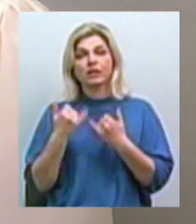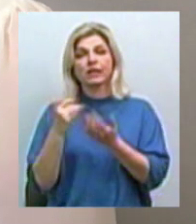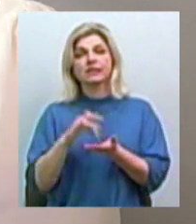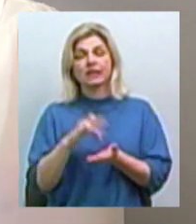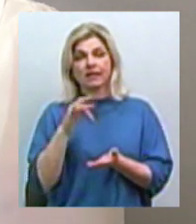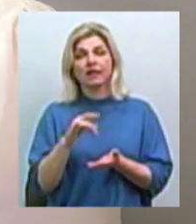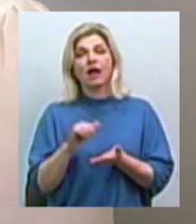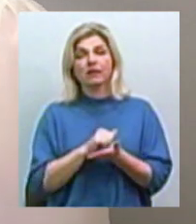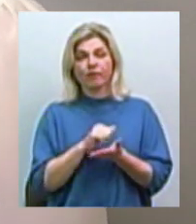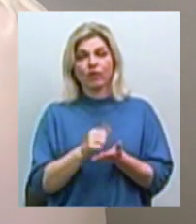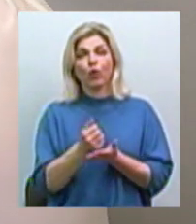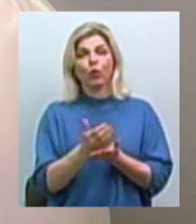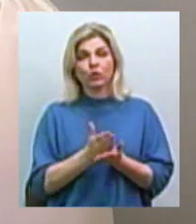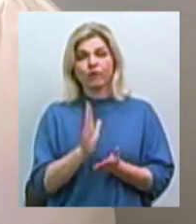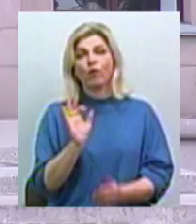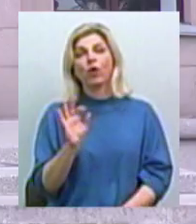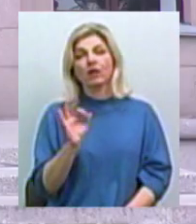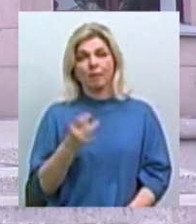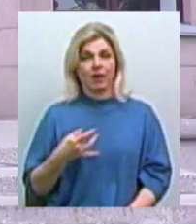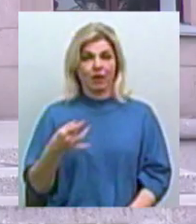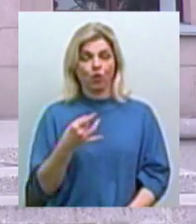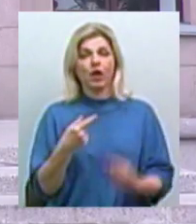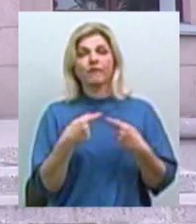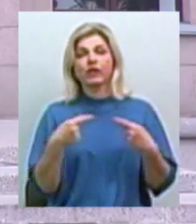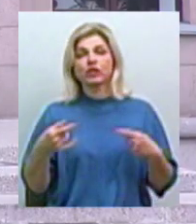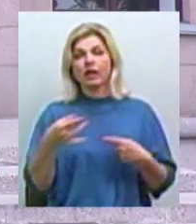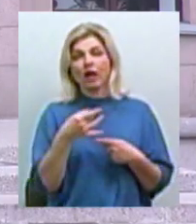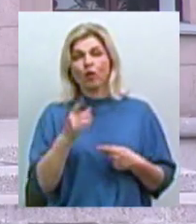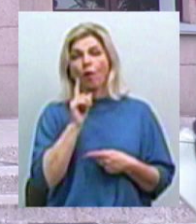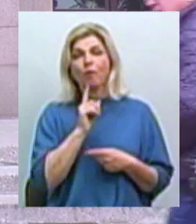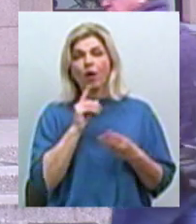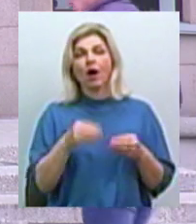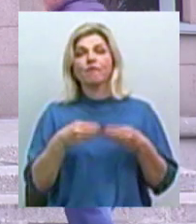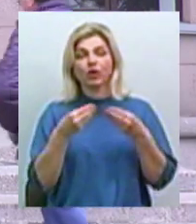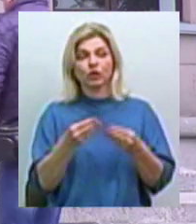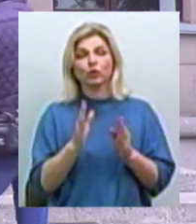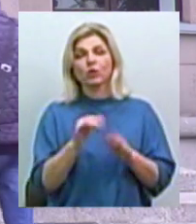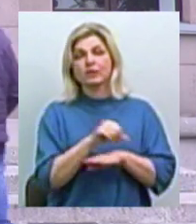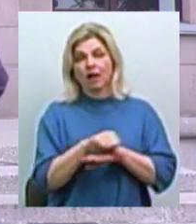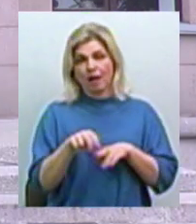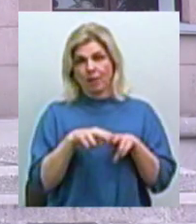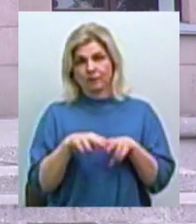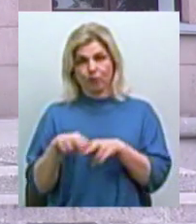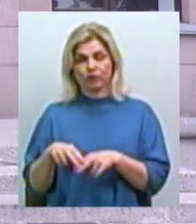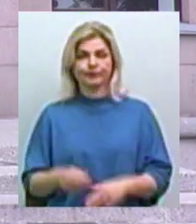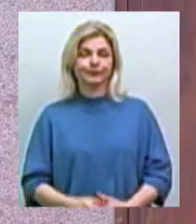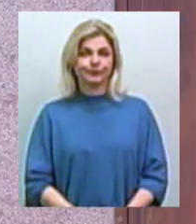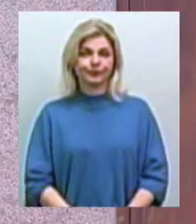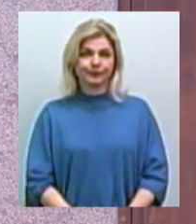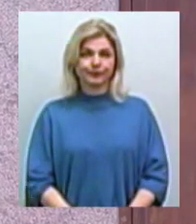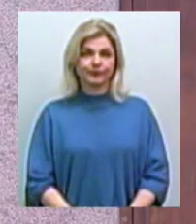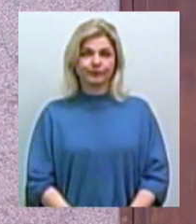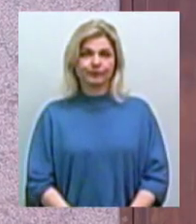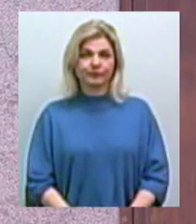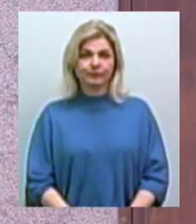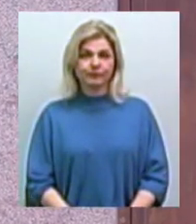надання адміністративних послуг Корабельного району. У інших районних ЦНАПах поки видають тільки закордонні паспорти. Володимир Степанов, Сергій Куропятник. Новини